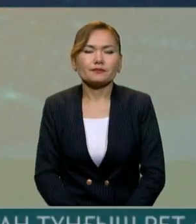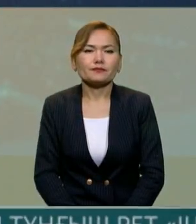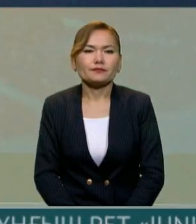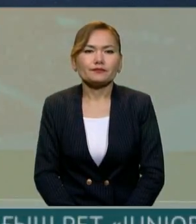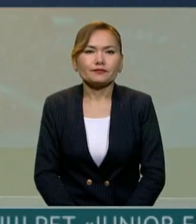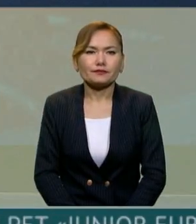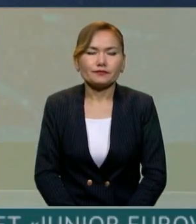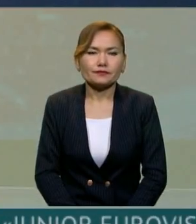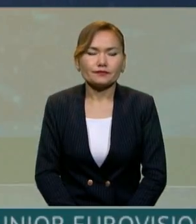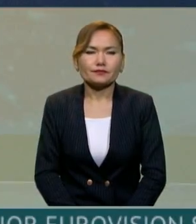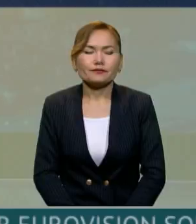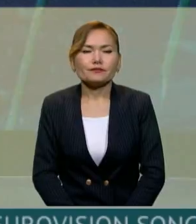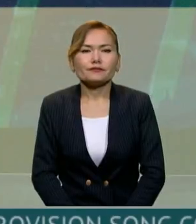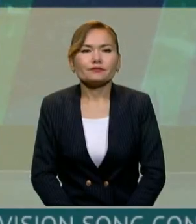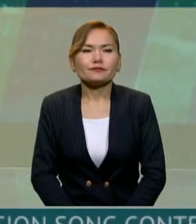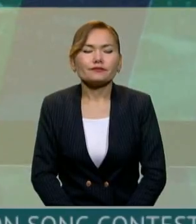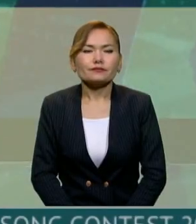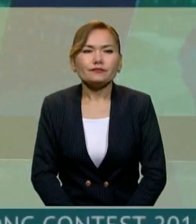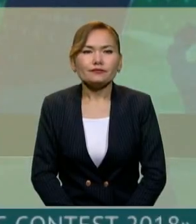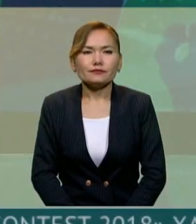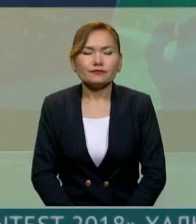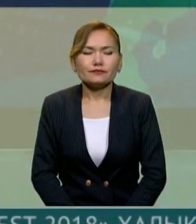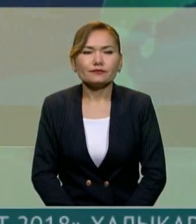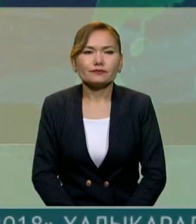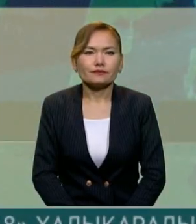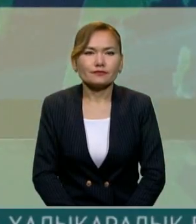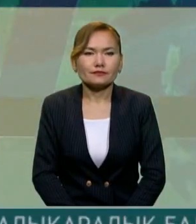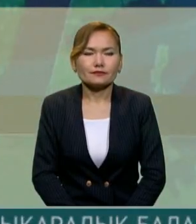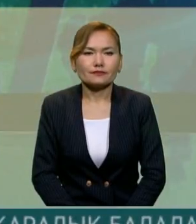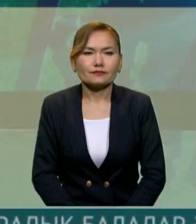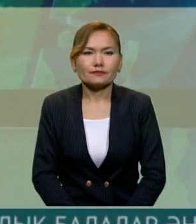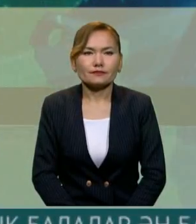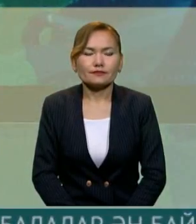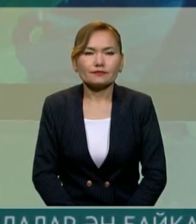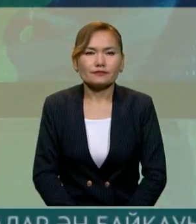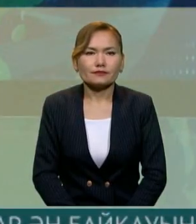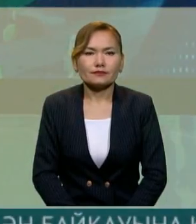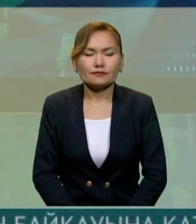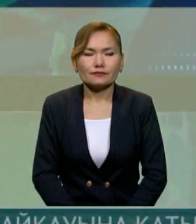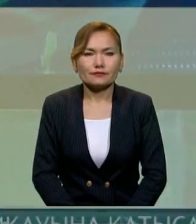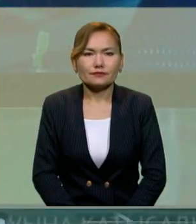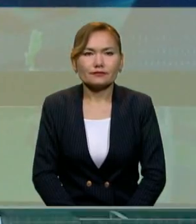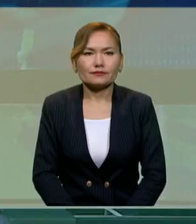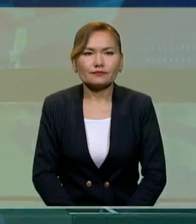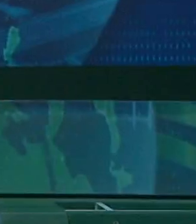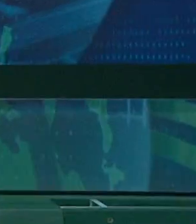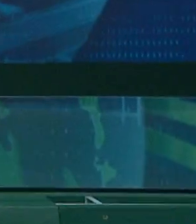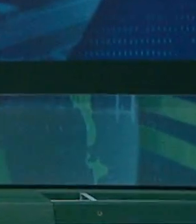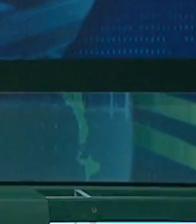желілерден де көре аласыздар. 13:00-де орыс тіліндегі жаңалықтармен әріптесім Салтанат Түгелбаева таныстырады. Келесі эфирде жүздескенше.